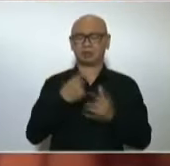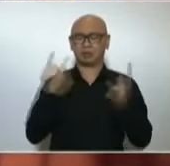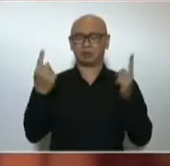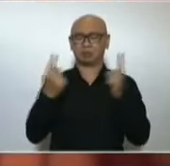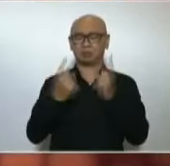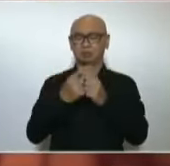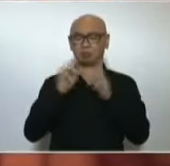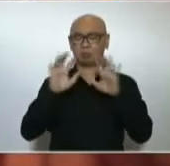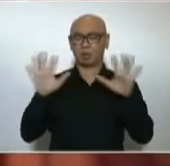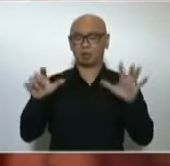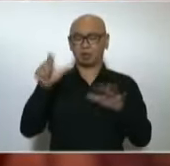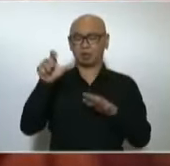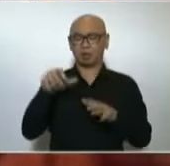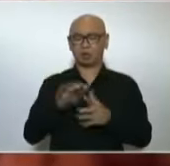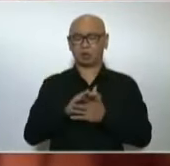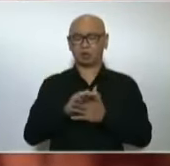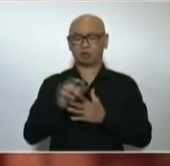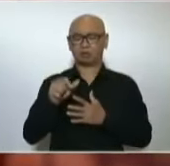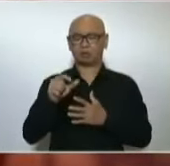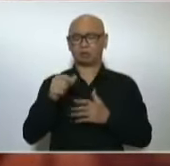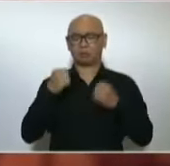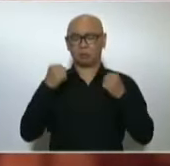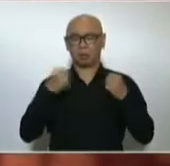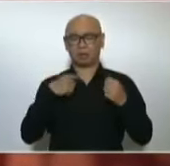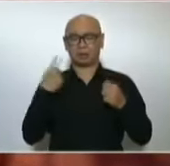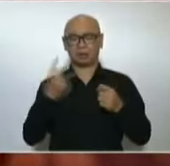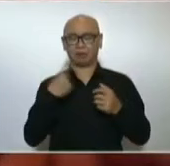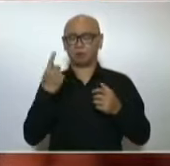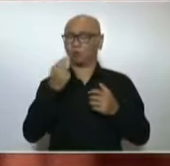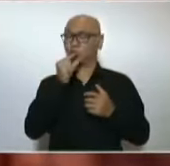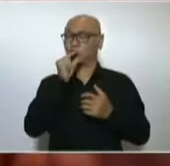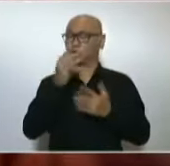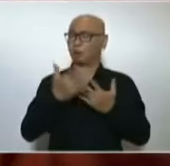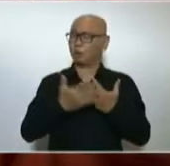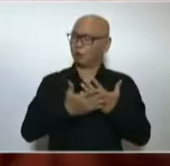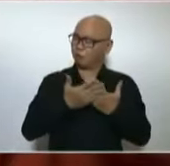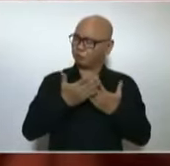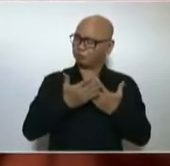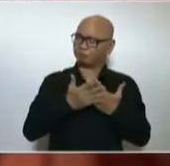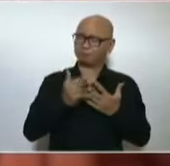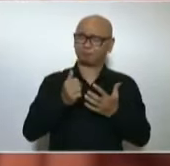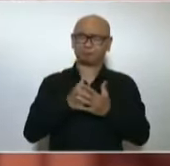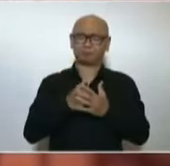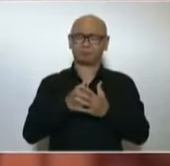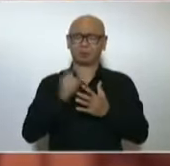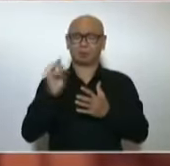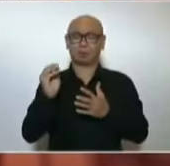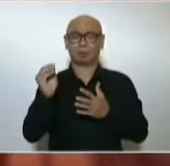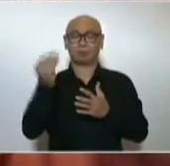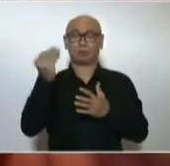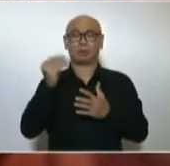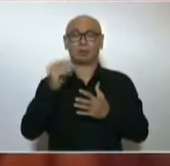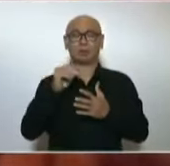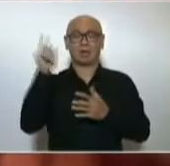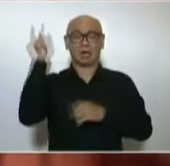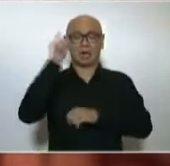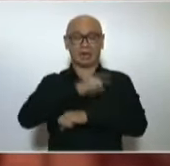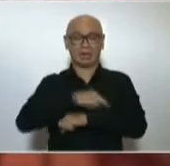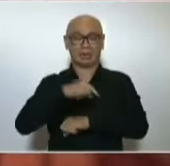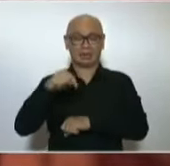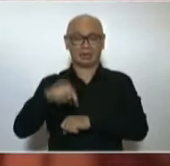merupakan semangat kami untuk ngopeni ngopeni merupakan keteladanan seorang pemimpin hari